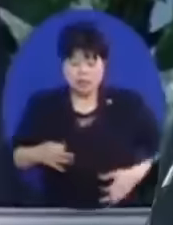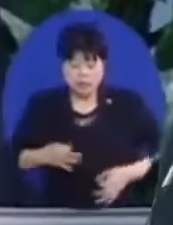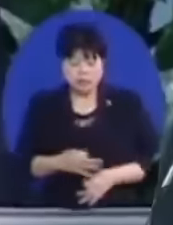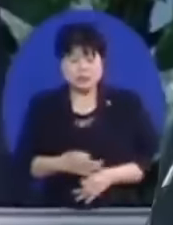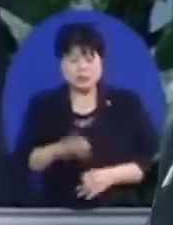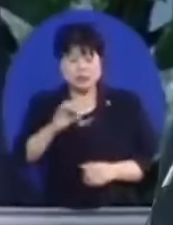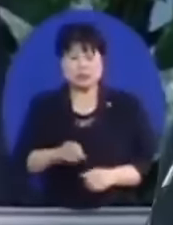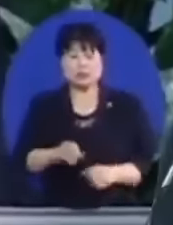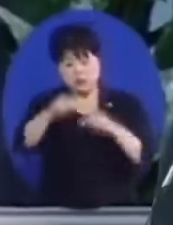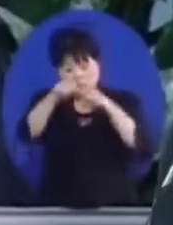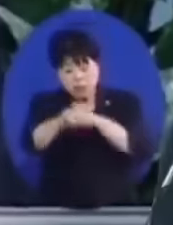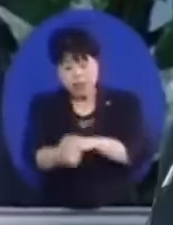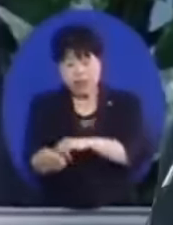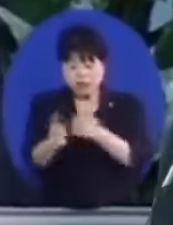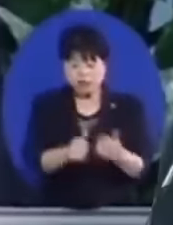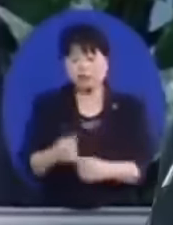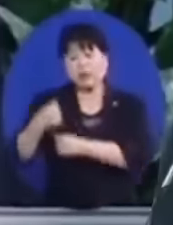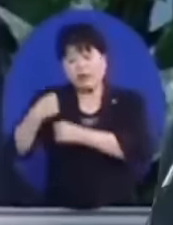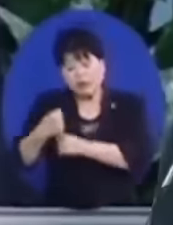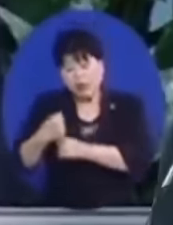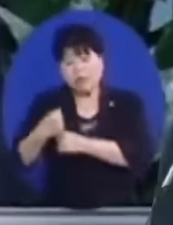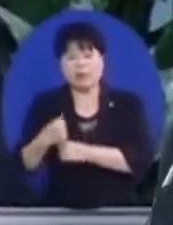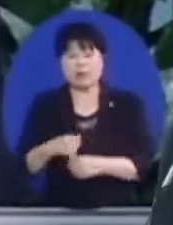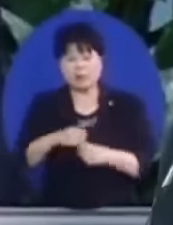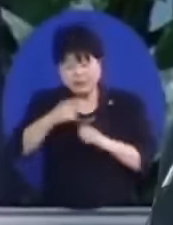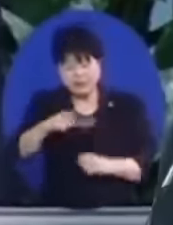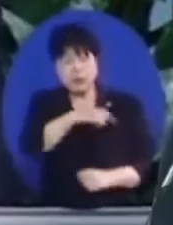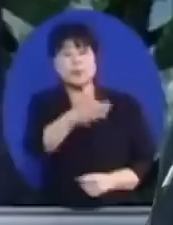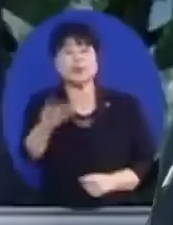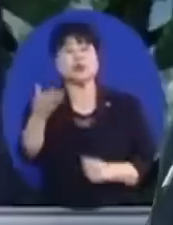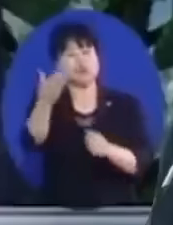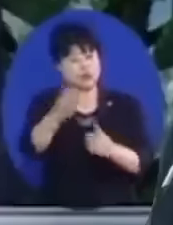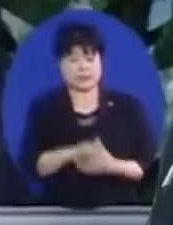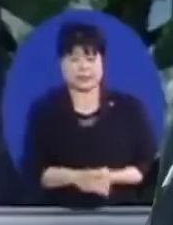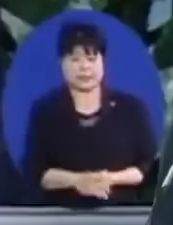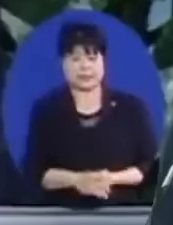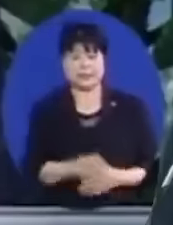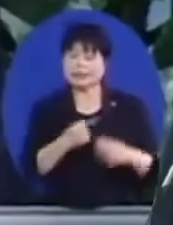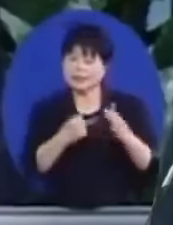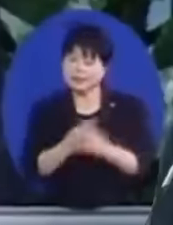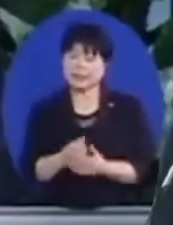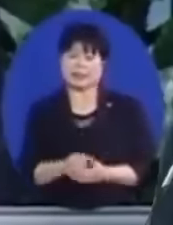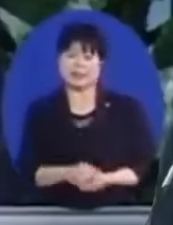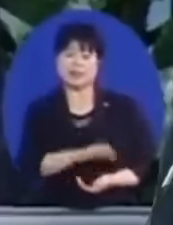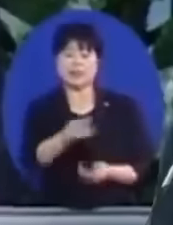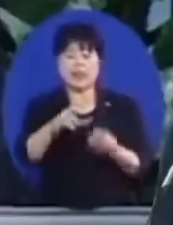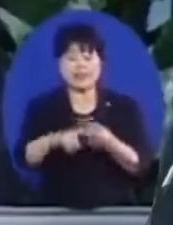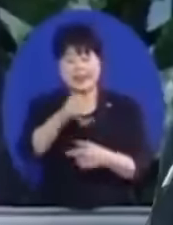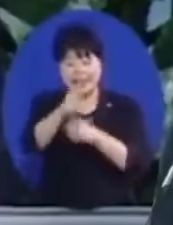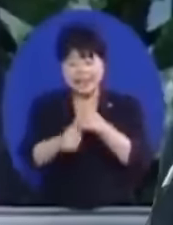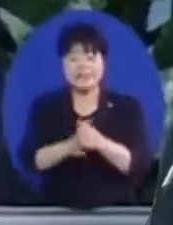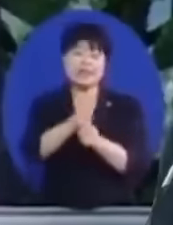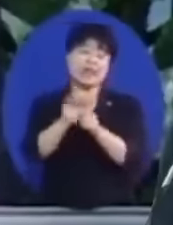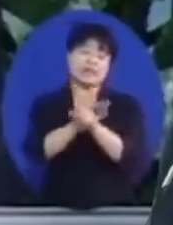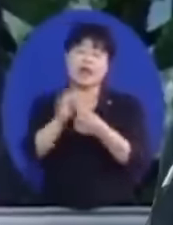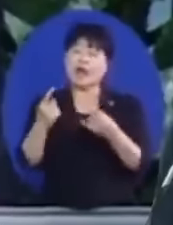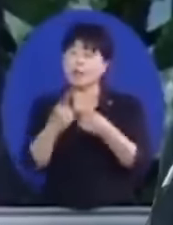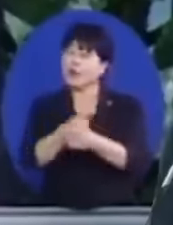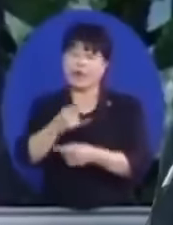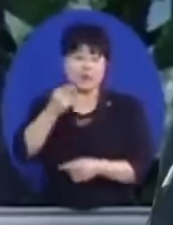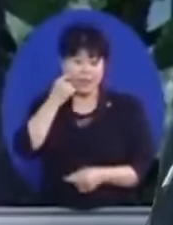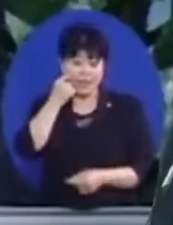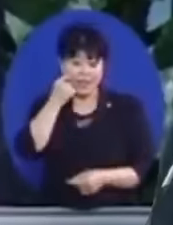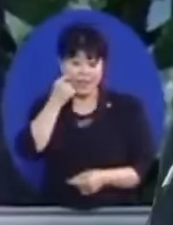추악과 저주 절망과 죽음을 걸머지고 몸짓고 피 흘려 주셨습니다. 그렇기 때문에 우리에 대한 하나님의 사랑은 변할 수가